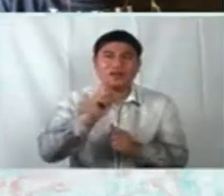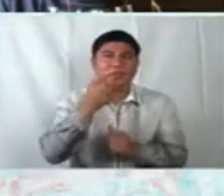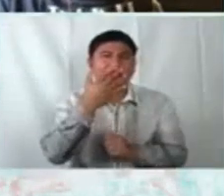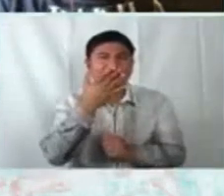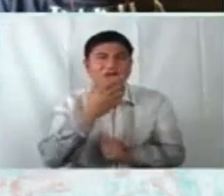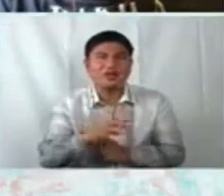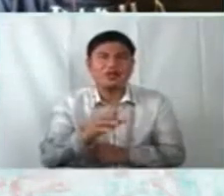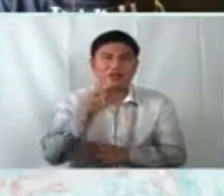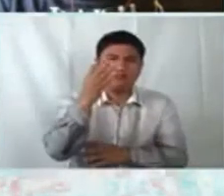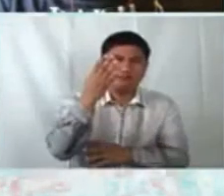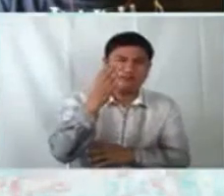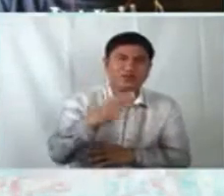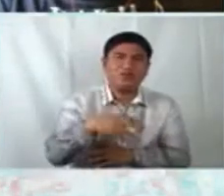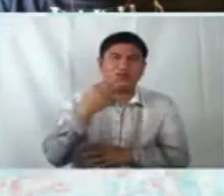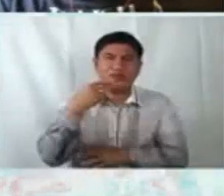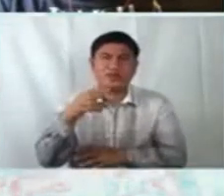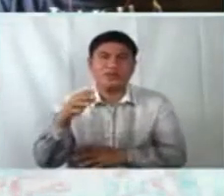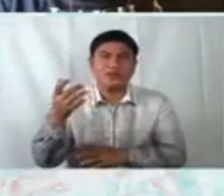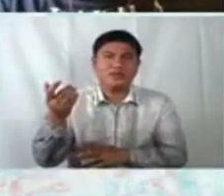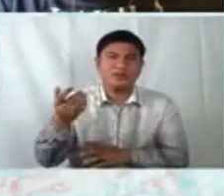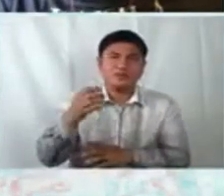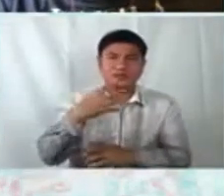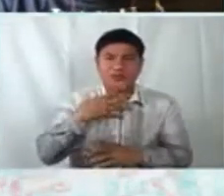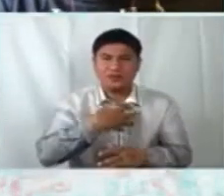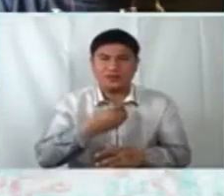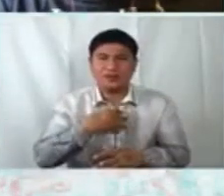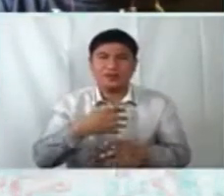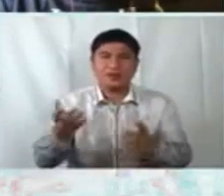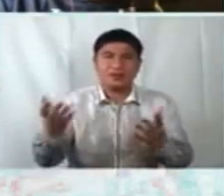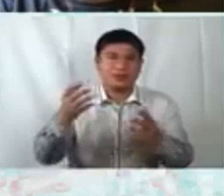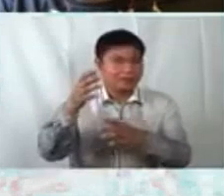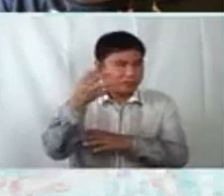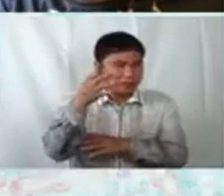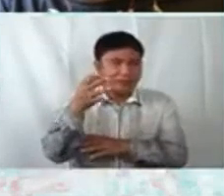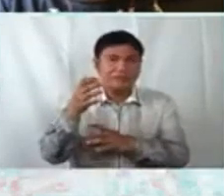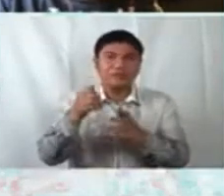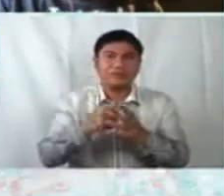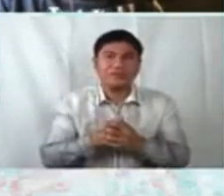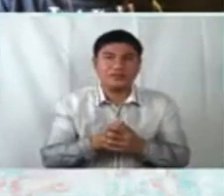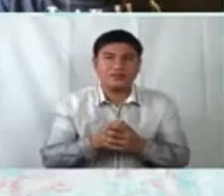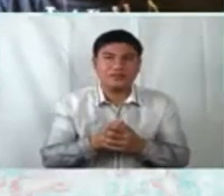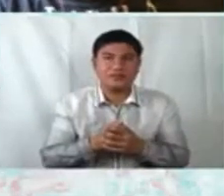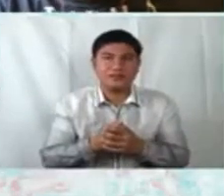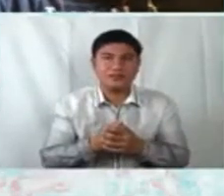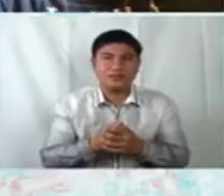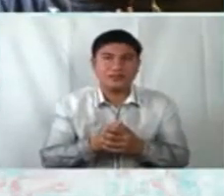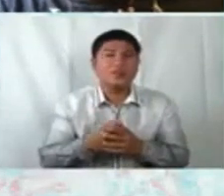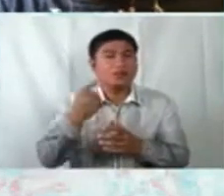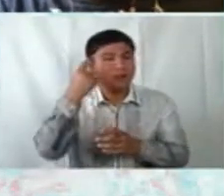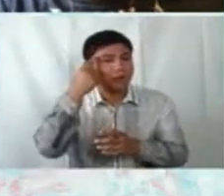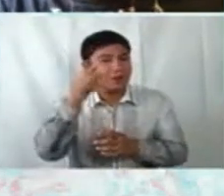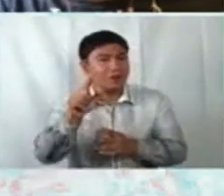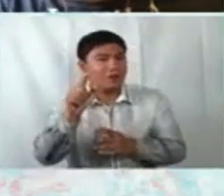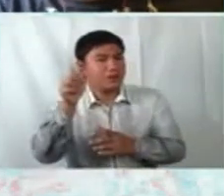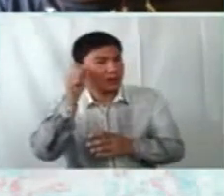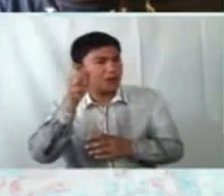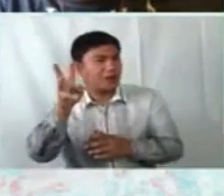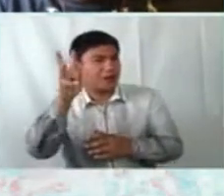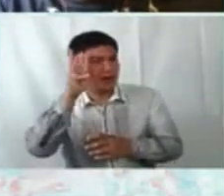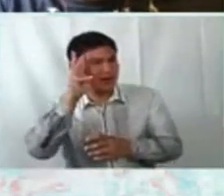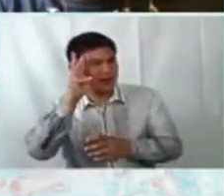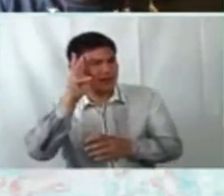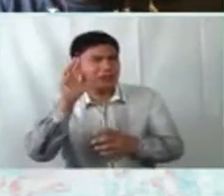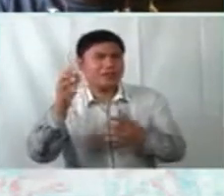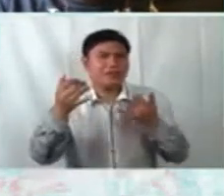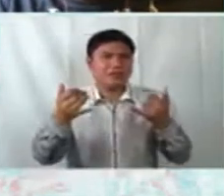puti, ay nagpapagunita sa mga kulay ng watawat ng Norte Amerika. Bilang pagkilala natin ng malaking utang na loob